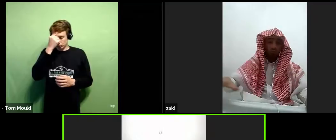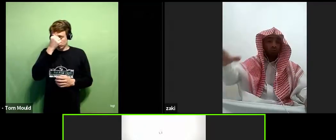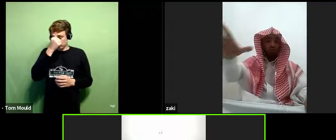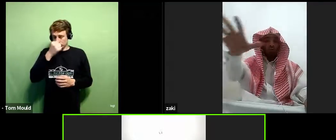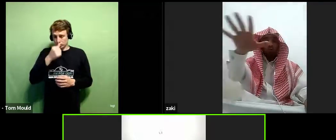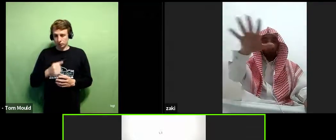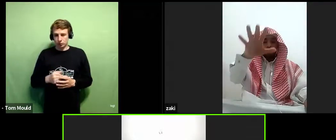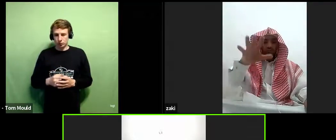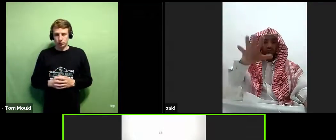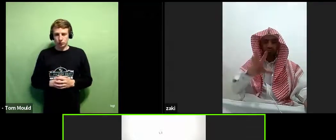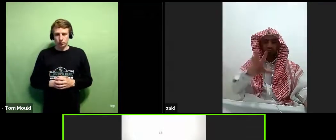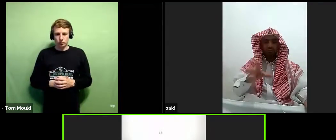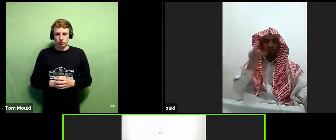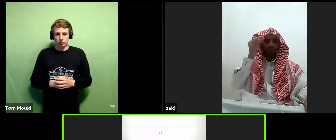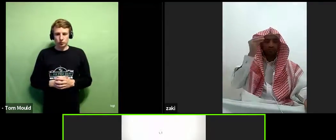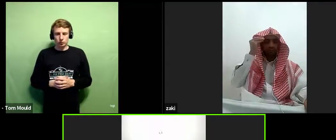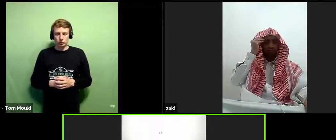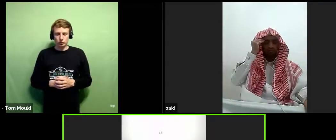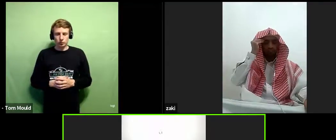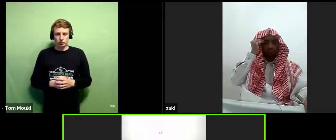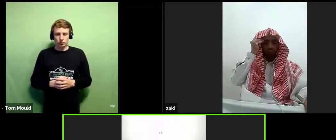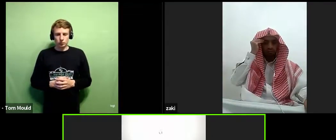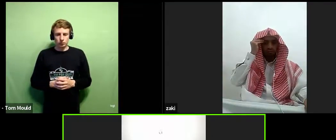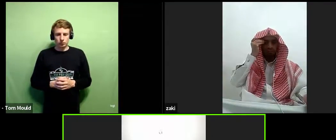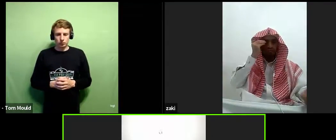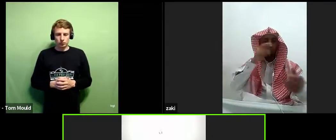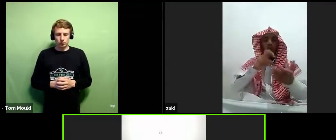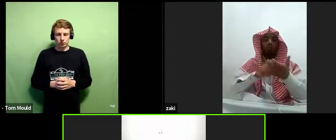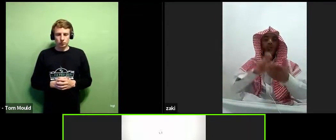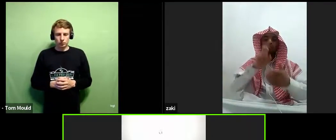لِلنَّاسِ لَعَلَّهُمْ